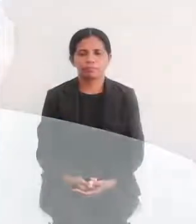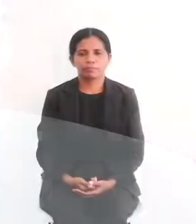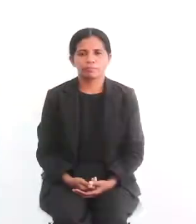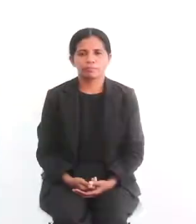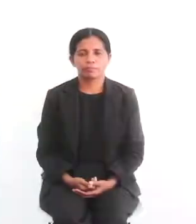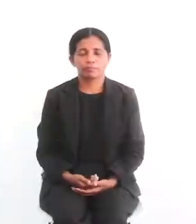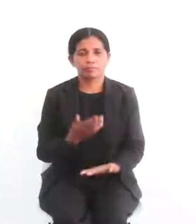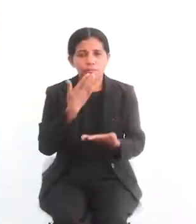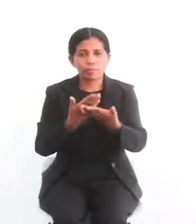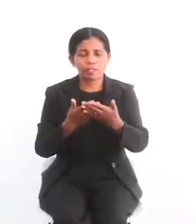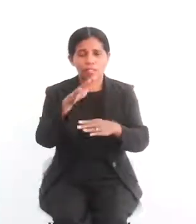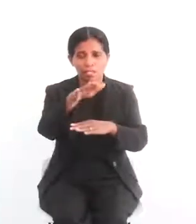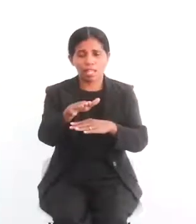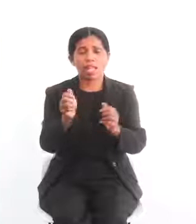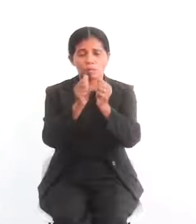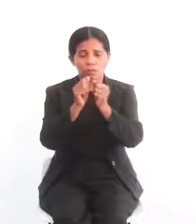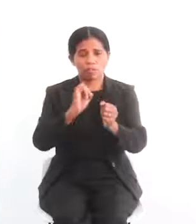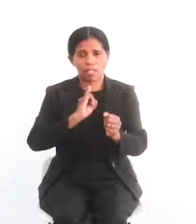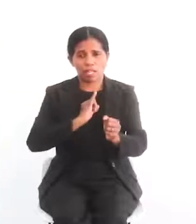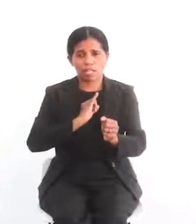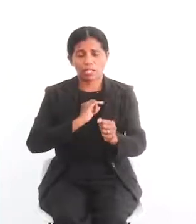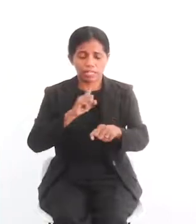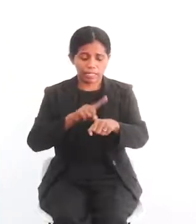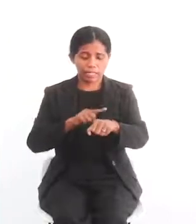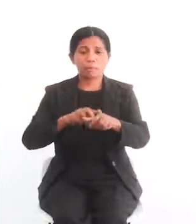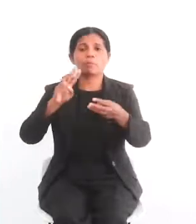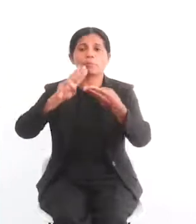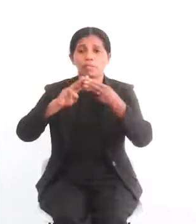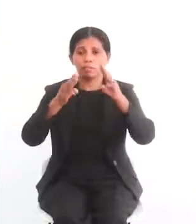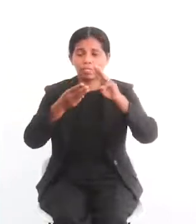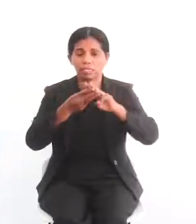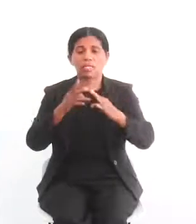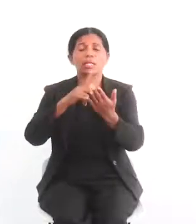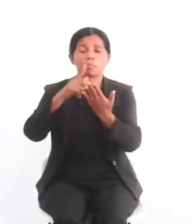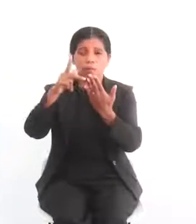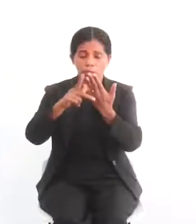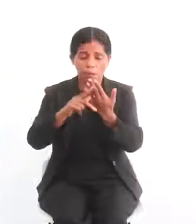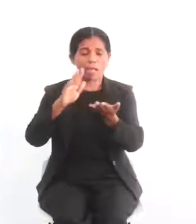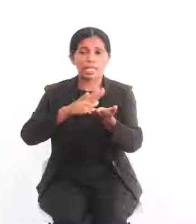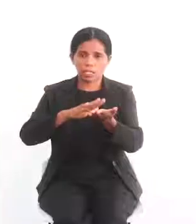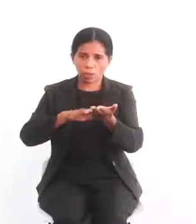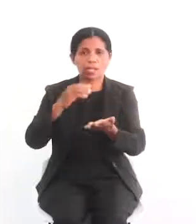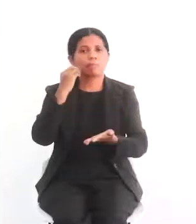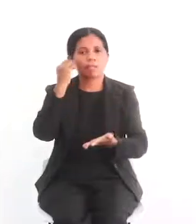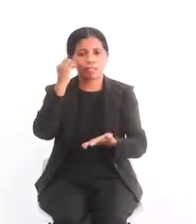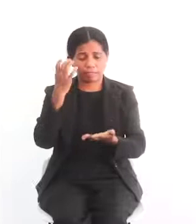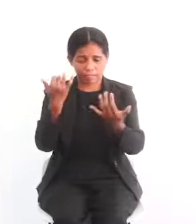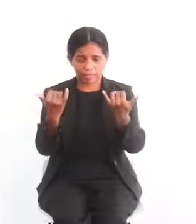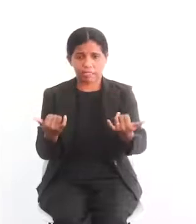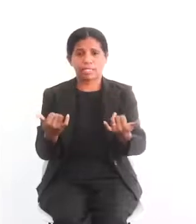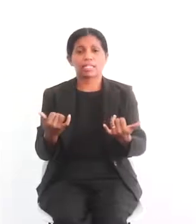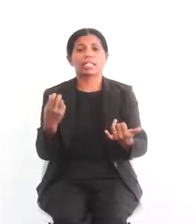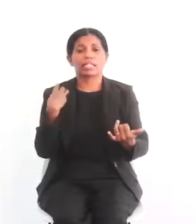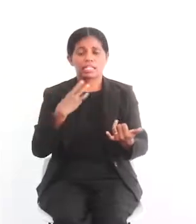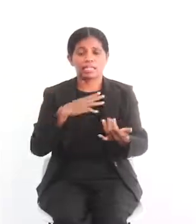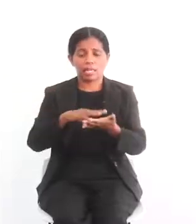Laura, dia que além será, a muito que fila fala o Raul Daniel, e a tempo matemática e a programa Escola Bauma. O Ren Laura, ba além